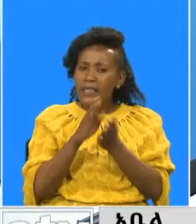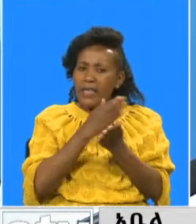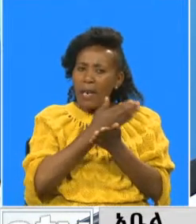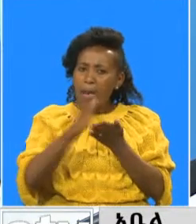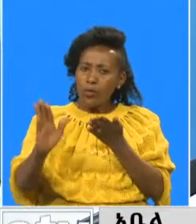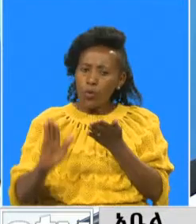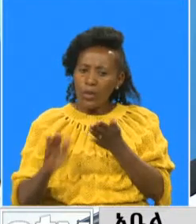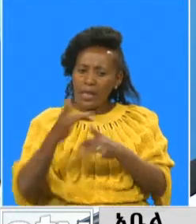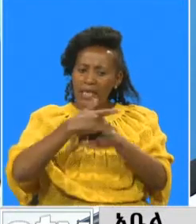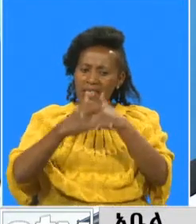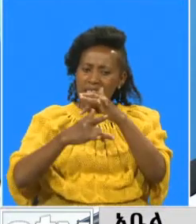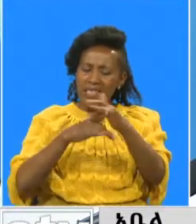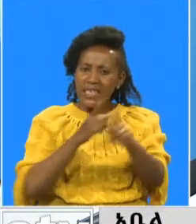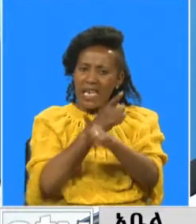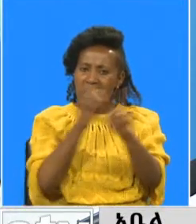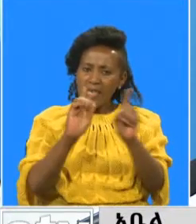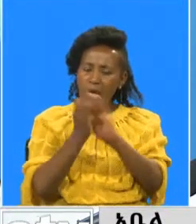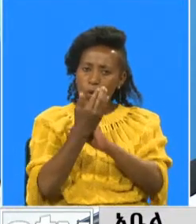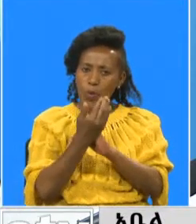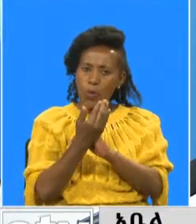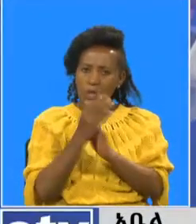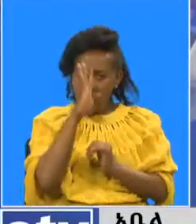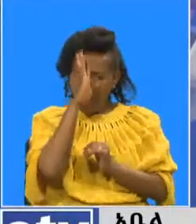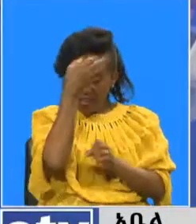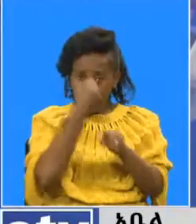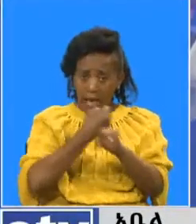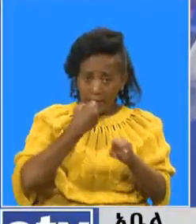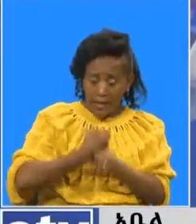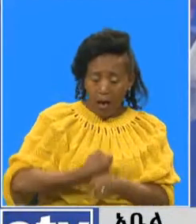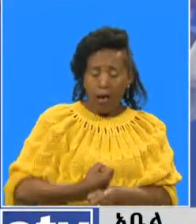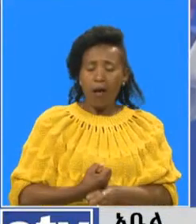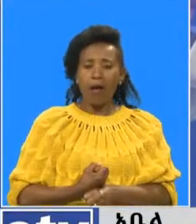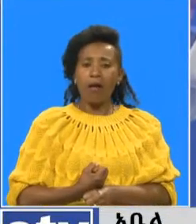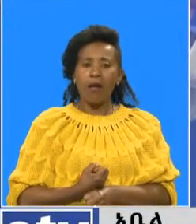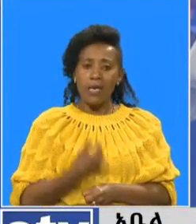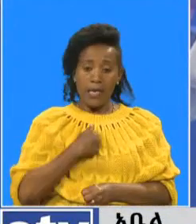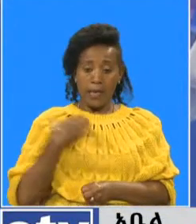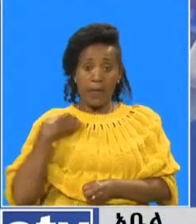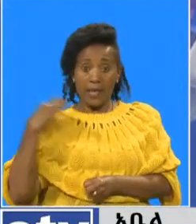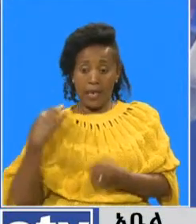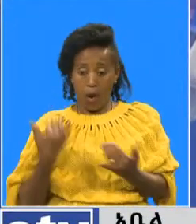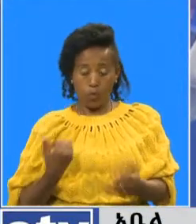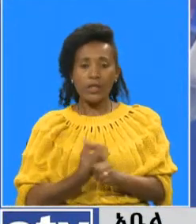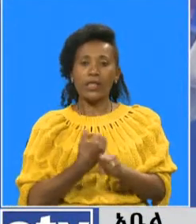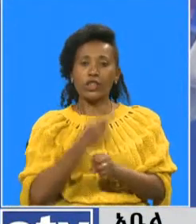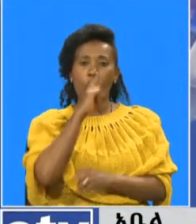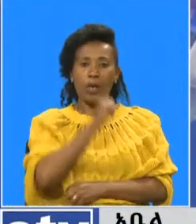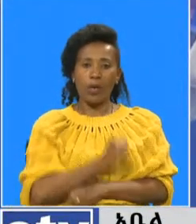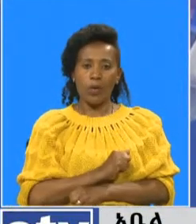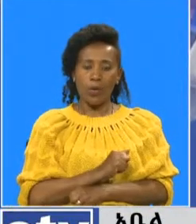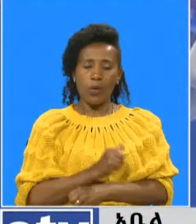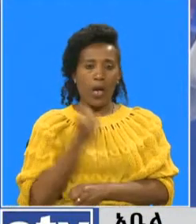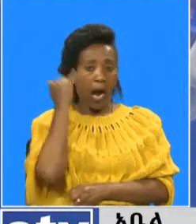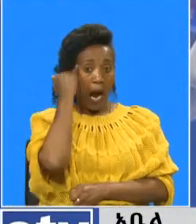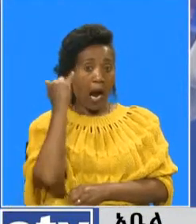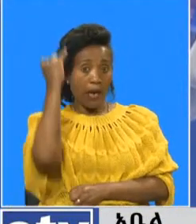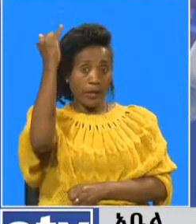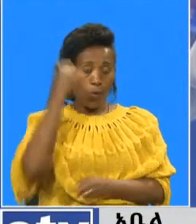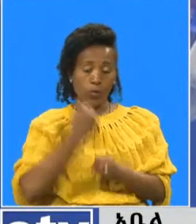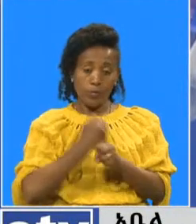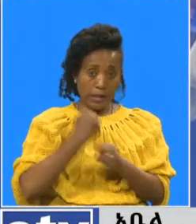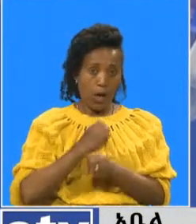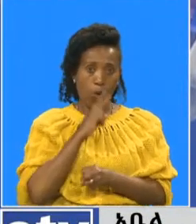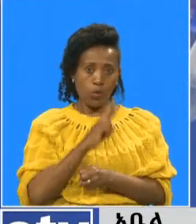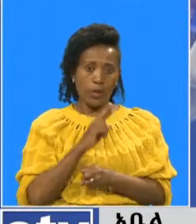ለማስቀረት ከንክኪ ነፃ የሆነ የፈጠራ ስራ እኔ በግሌ አሁን ሰርቻለሁ። እሱ አይዲያውን